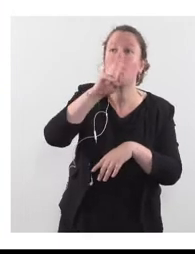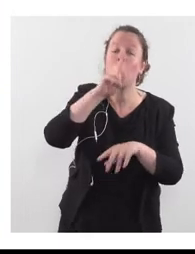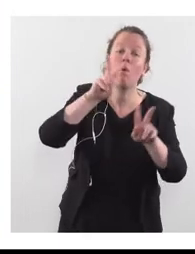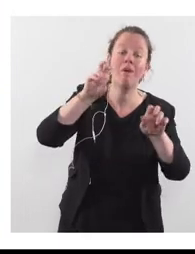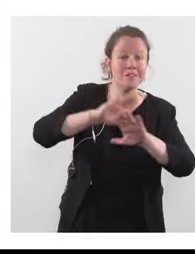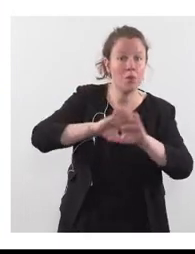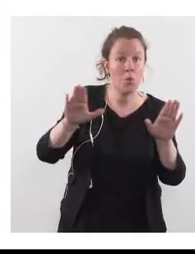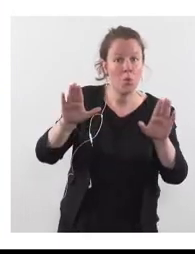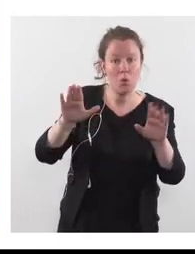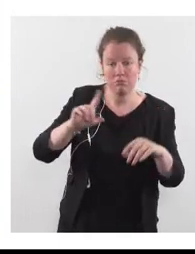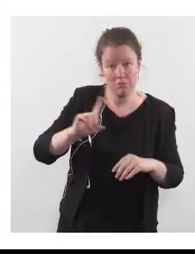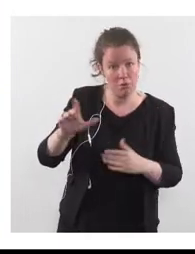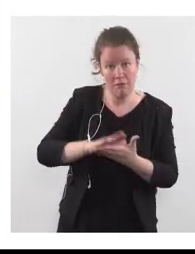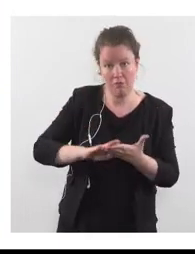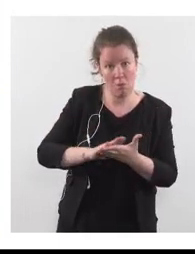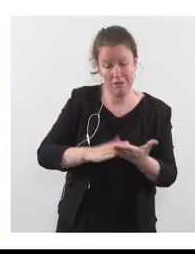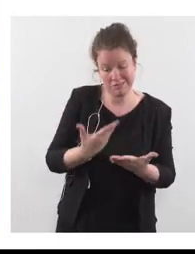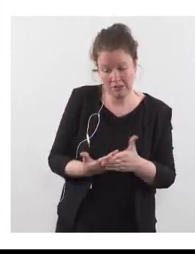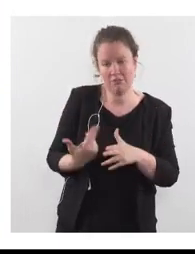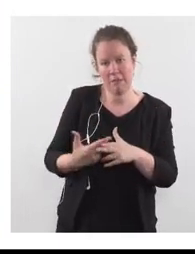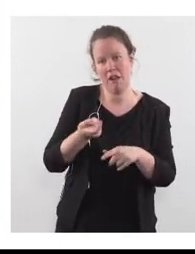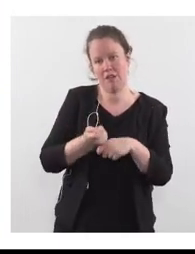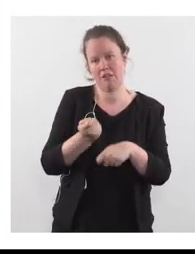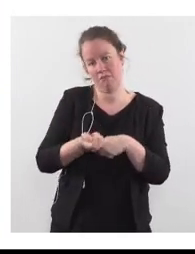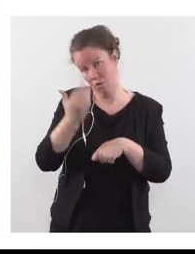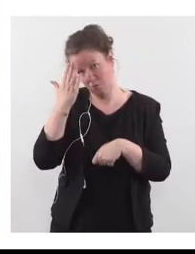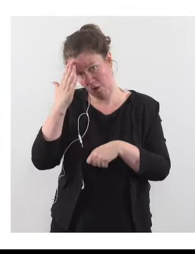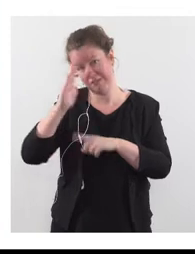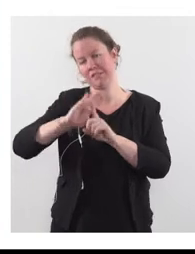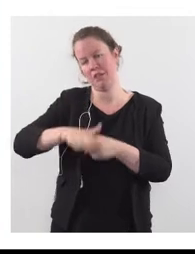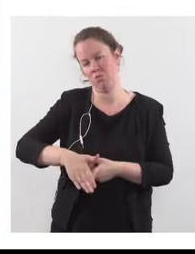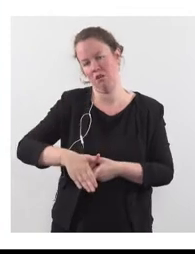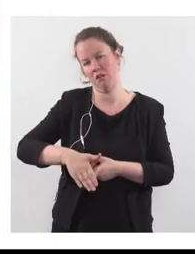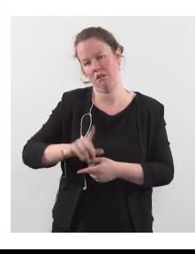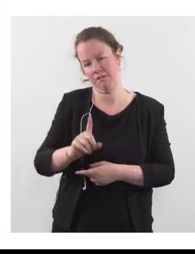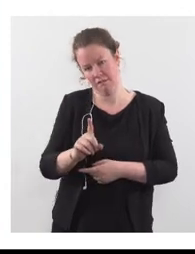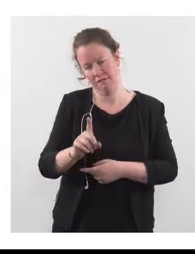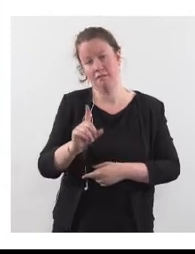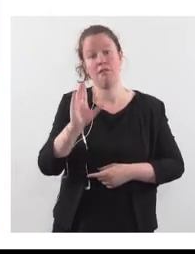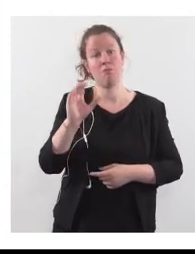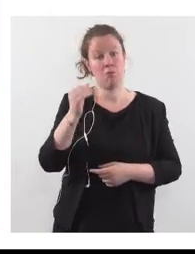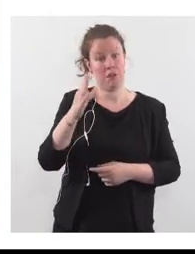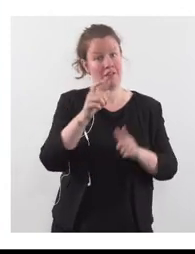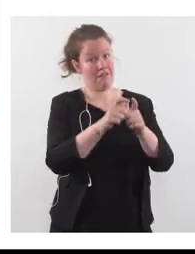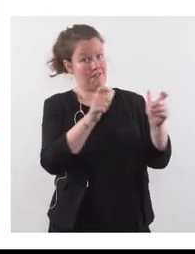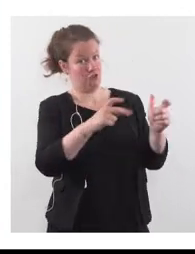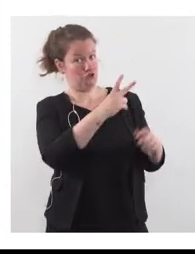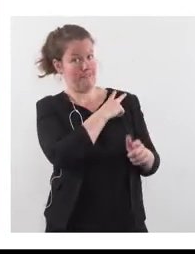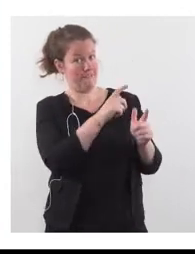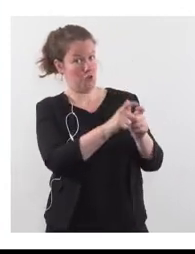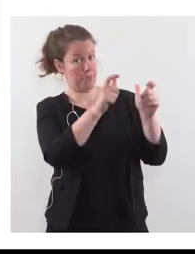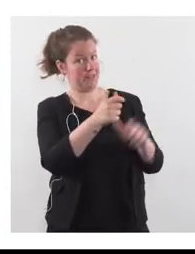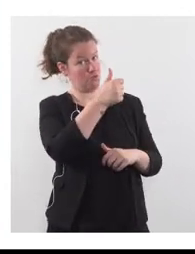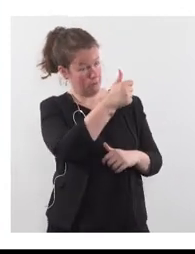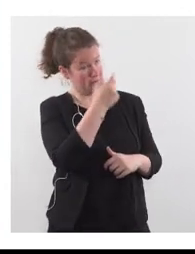Et nous avons qualifié les faits de harcèlement moral discriminatoire et retenu la responsabilité de l'employeur qui avait